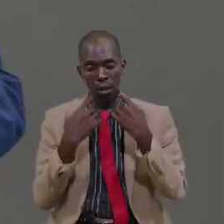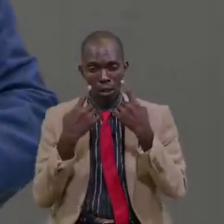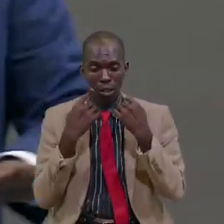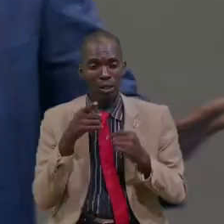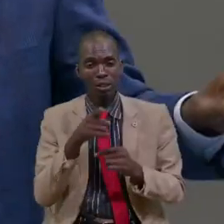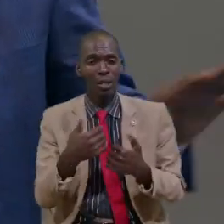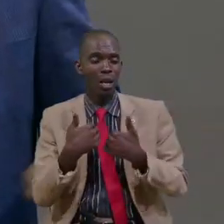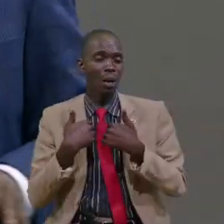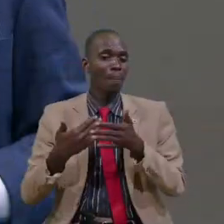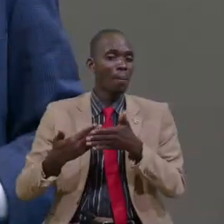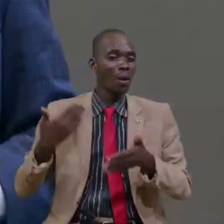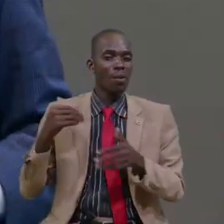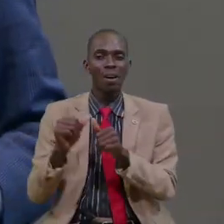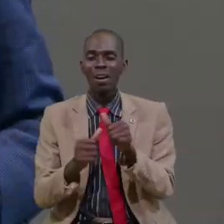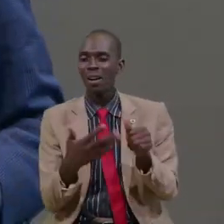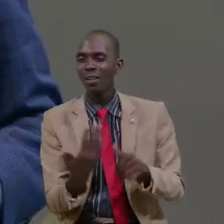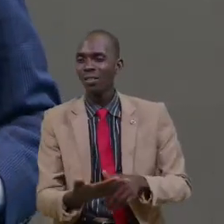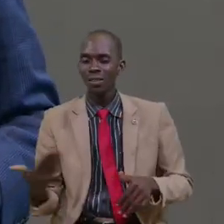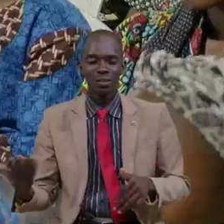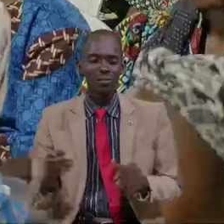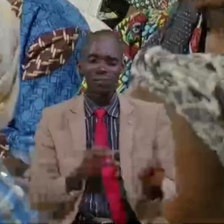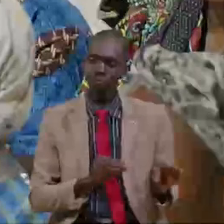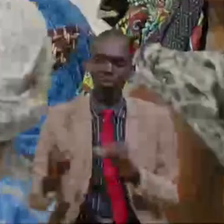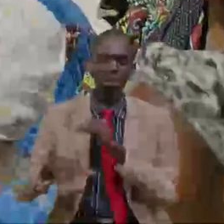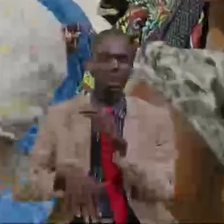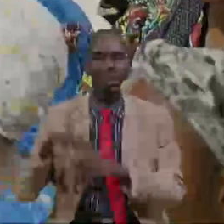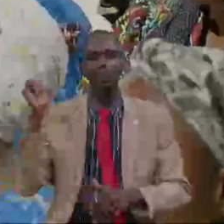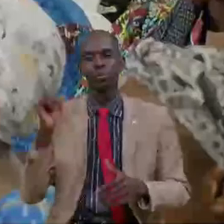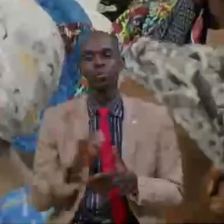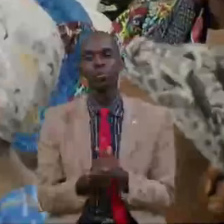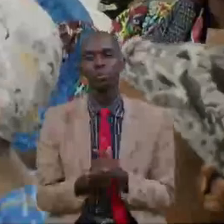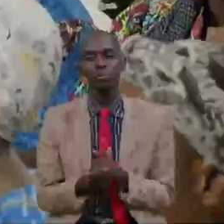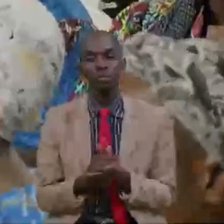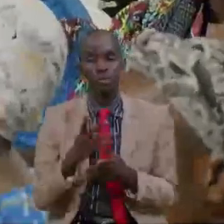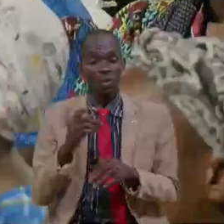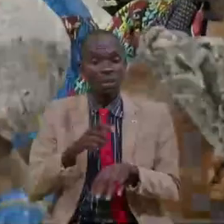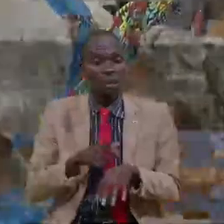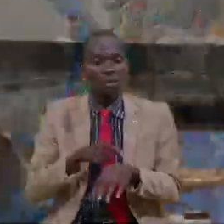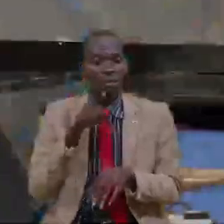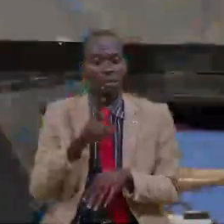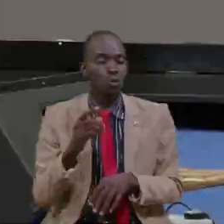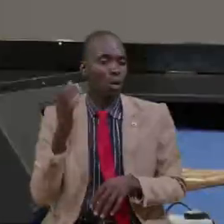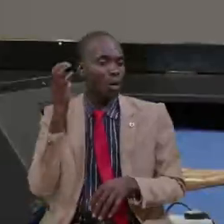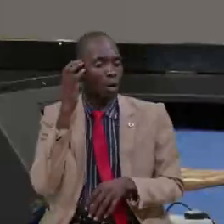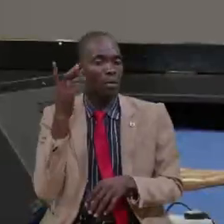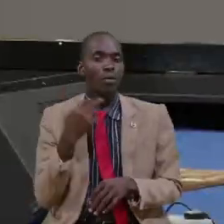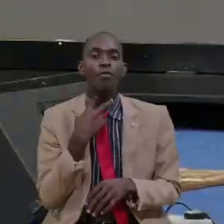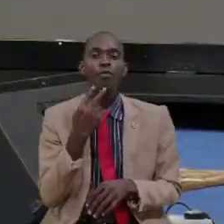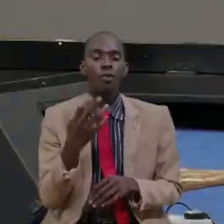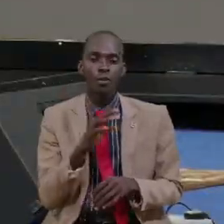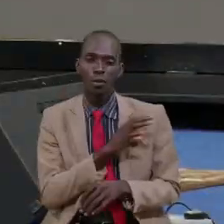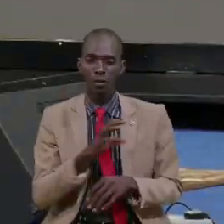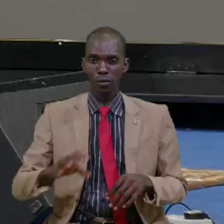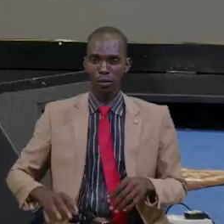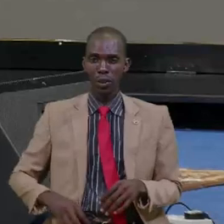cris, les pleurs qu'il avait avant, tout a disparu. Dès que tu entendras la voix de